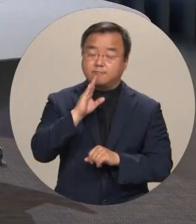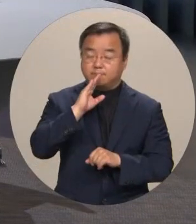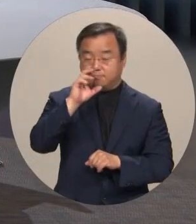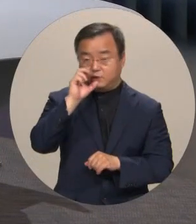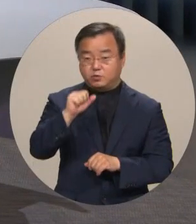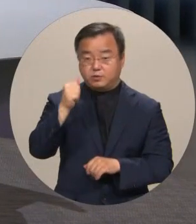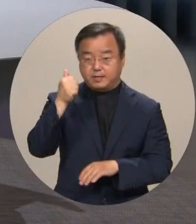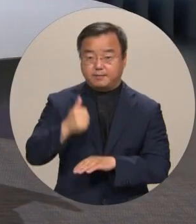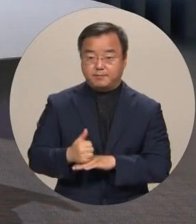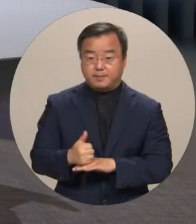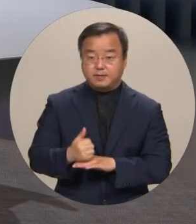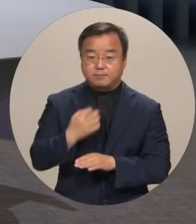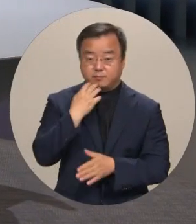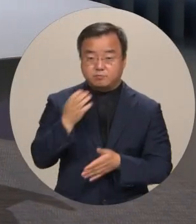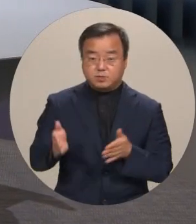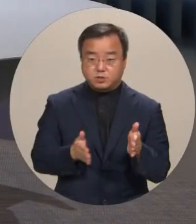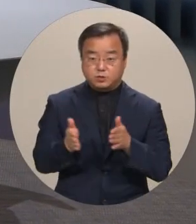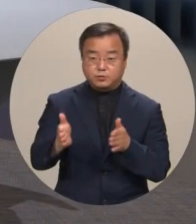자 마지막 소식은